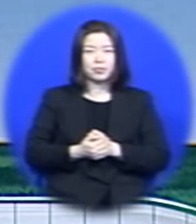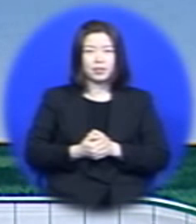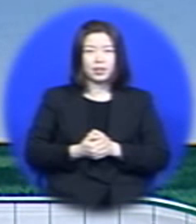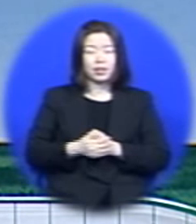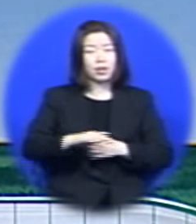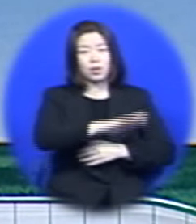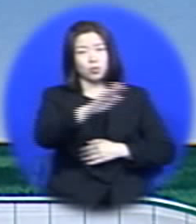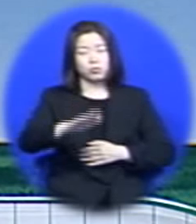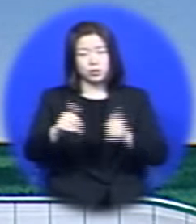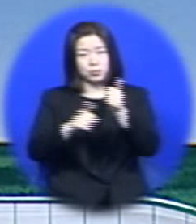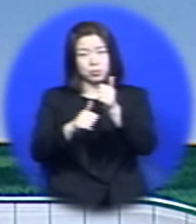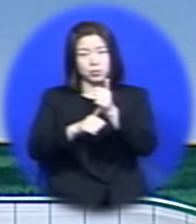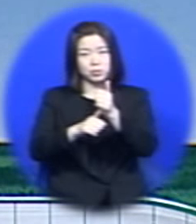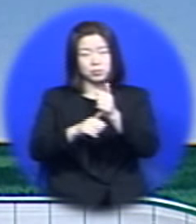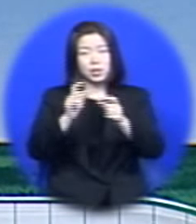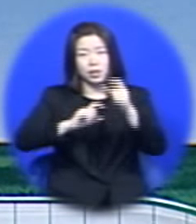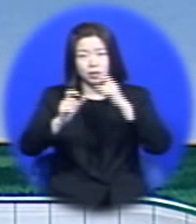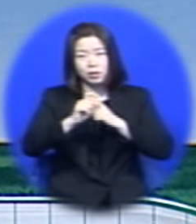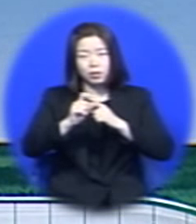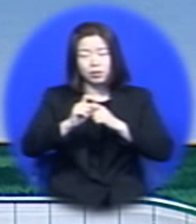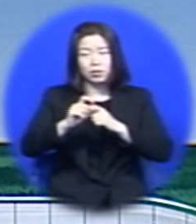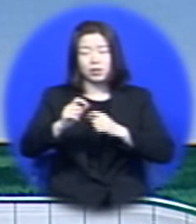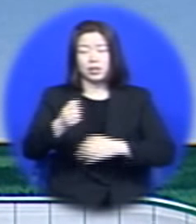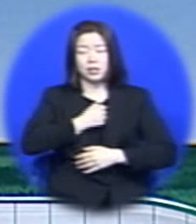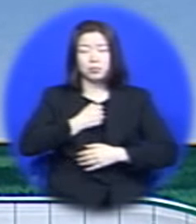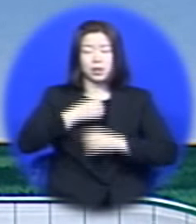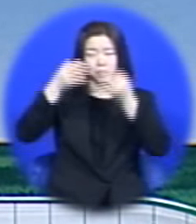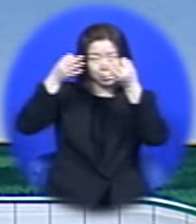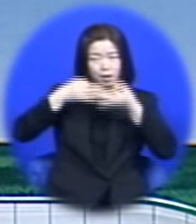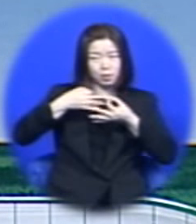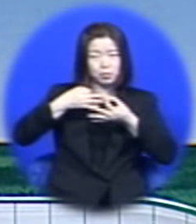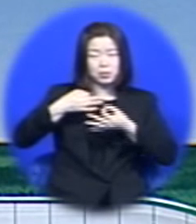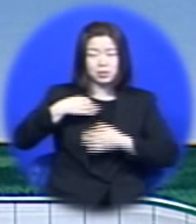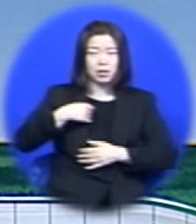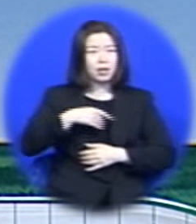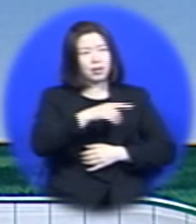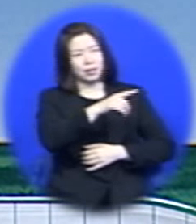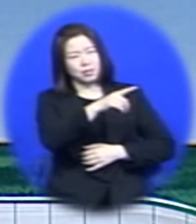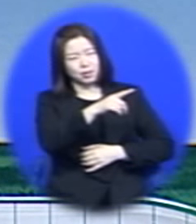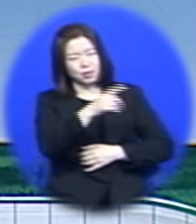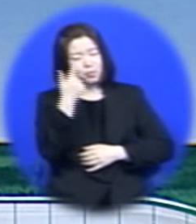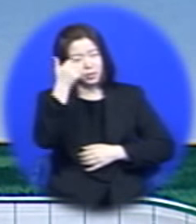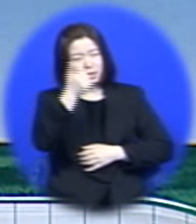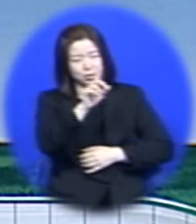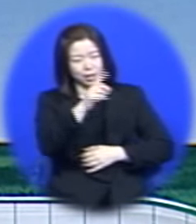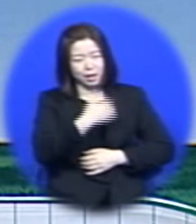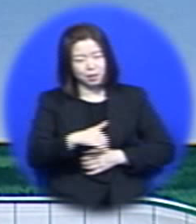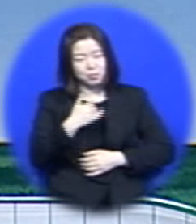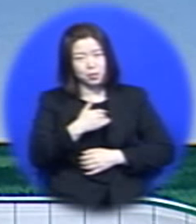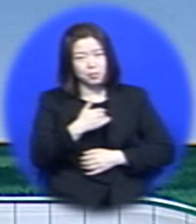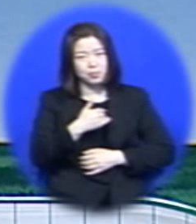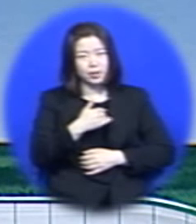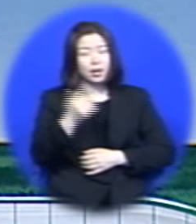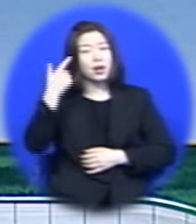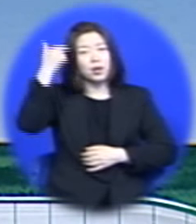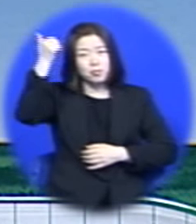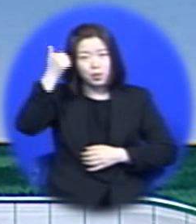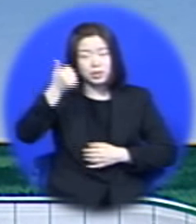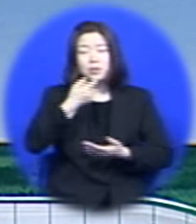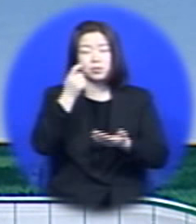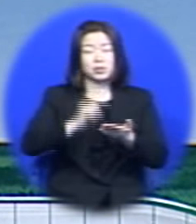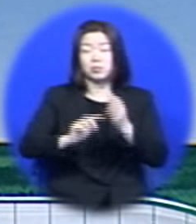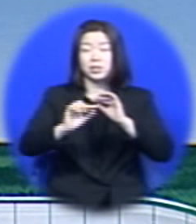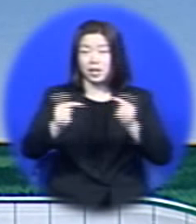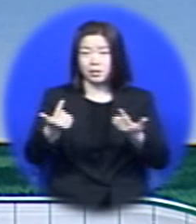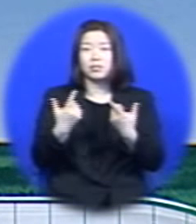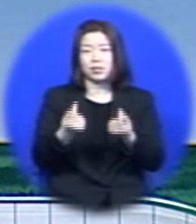근데 우리 부목사님들은 더 답답한 것 같아요. 저를 보면서. 아, 저 사람하고 내가 한 몸이야. 우리 목사님들도 참 쉽지 않은 것